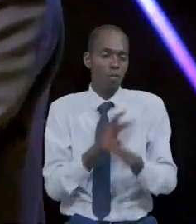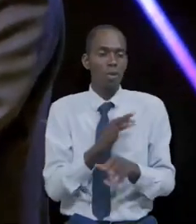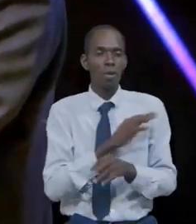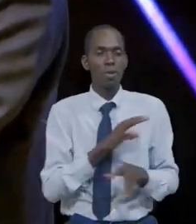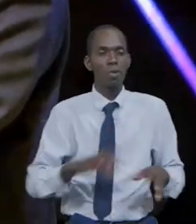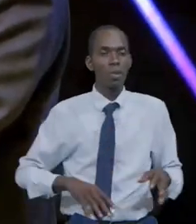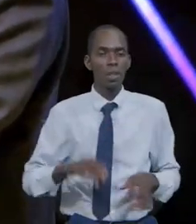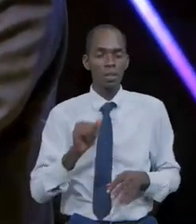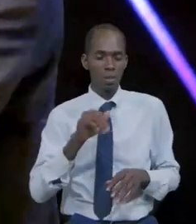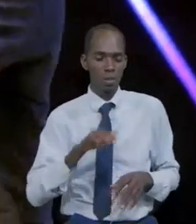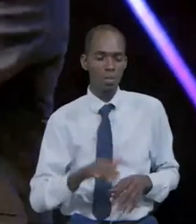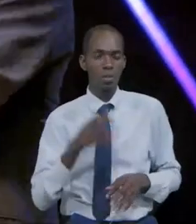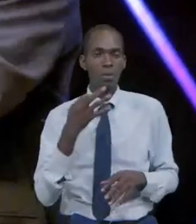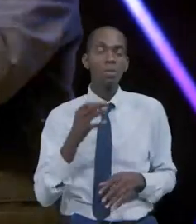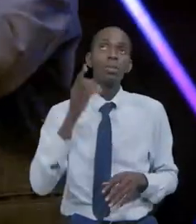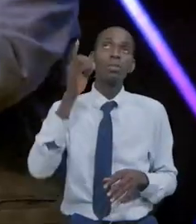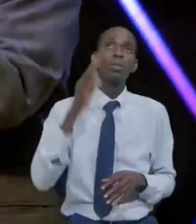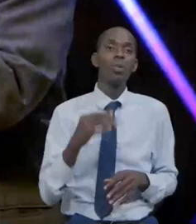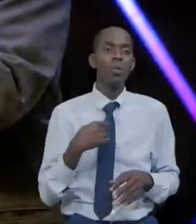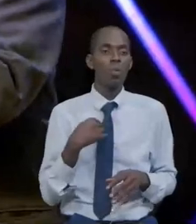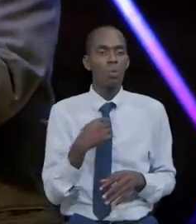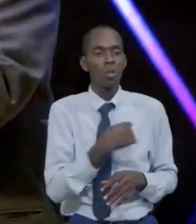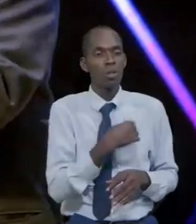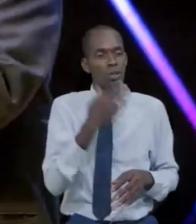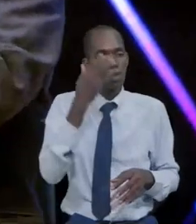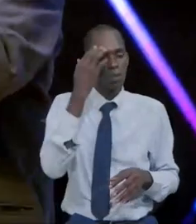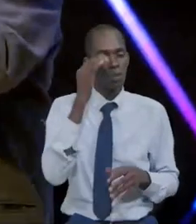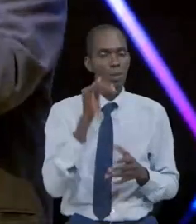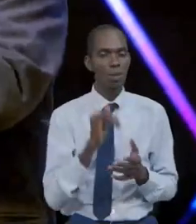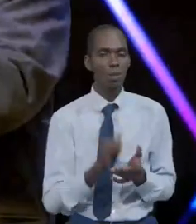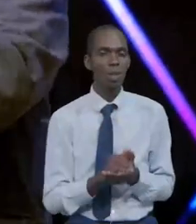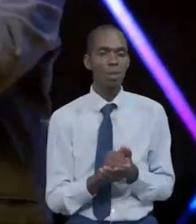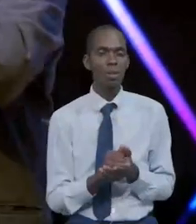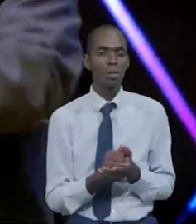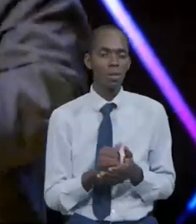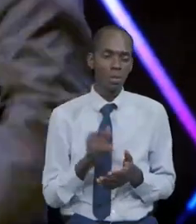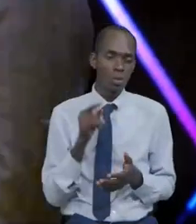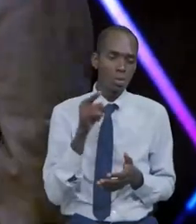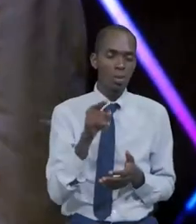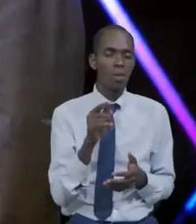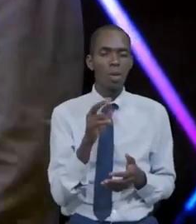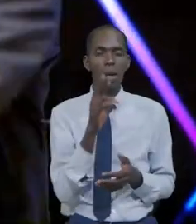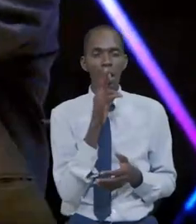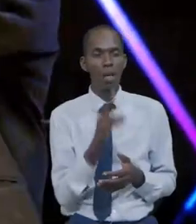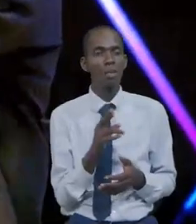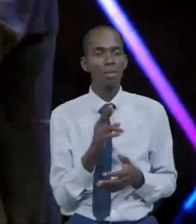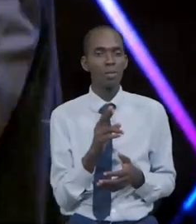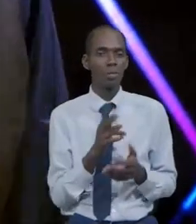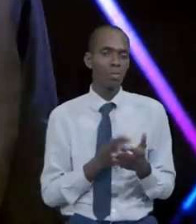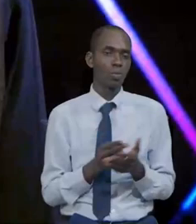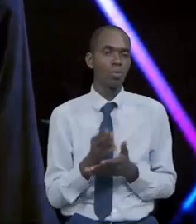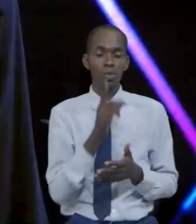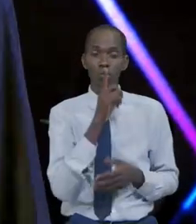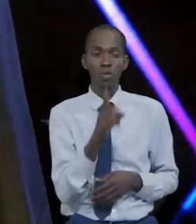un enfant de Dieu? Nous savons que tu es vrai. Tout